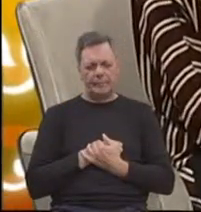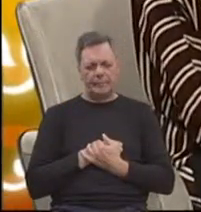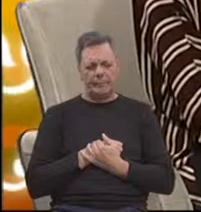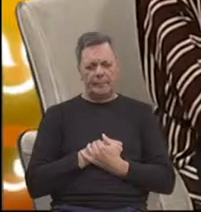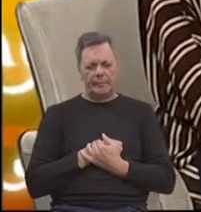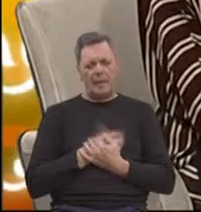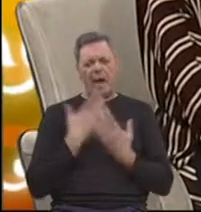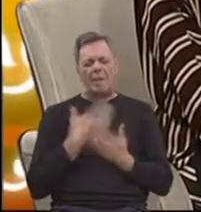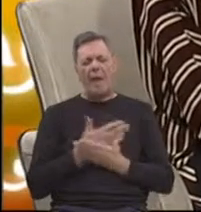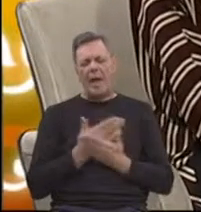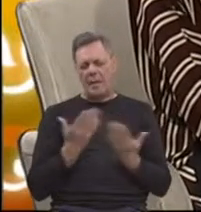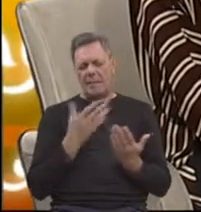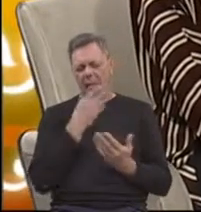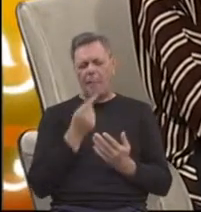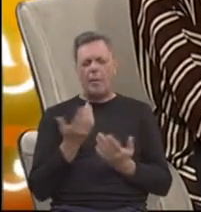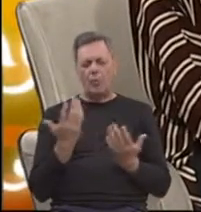hvala lijepo